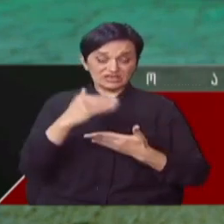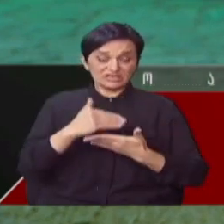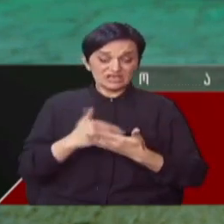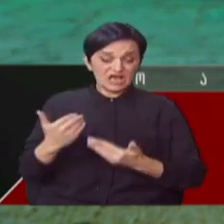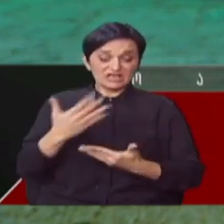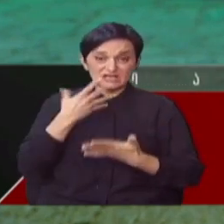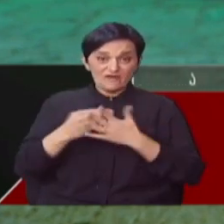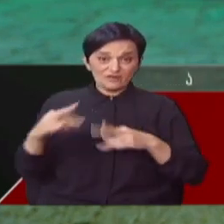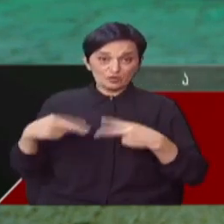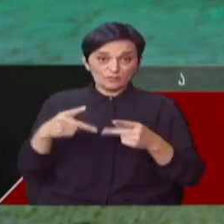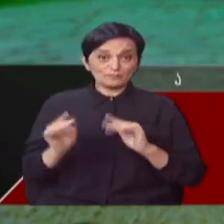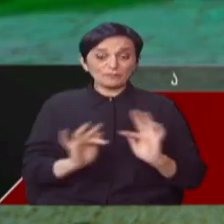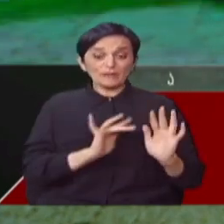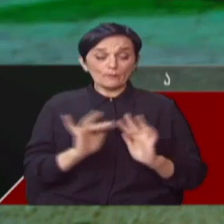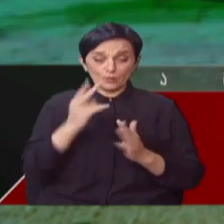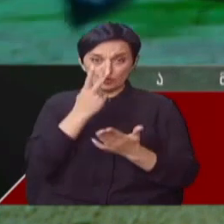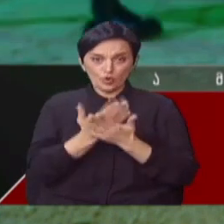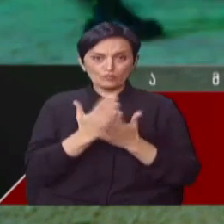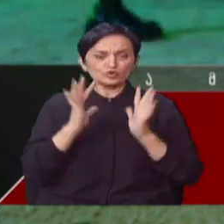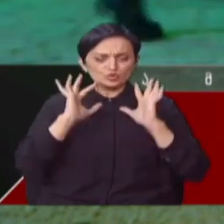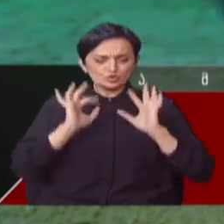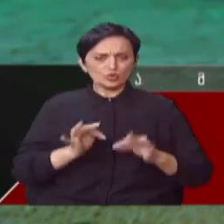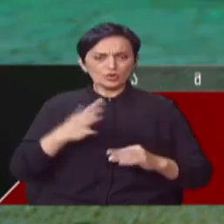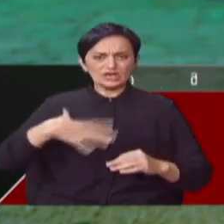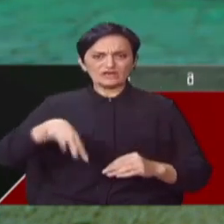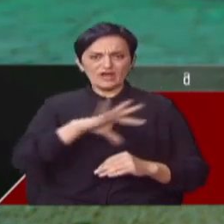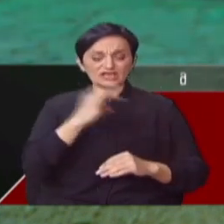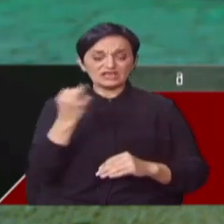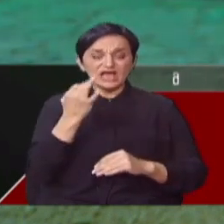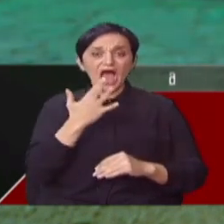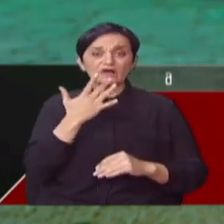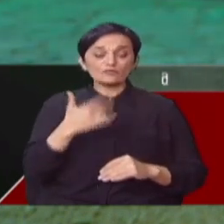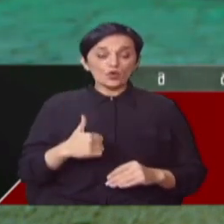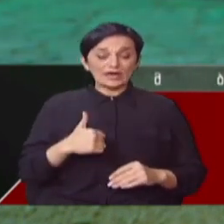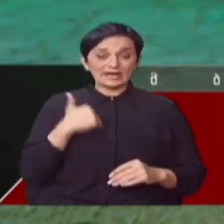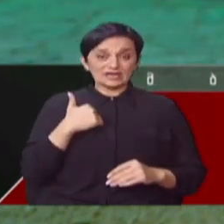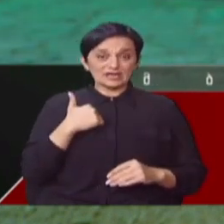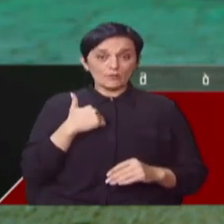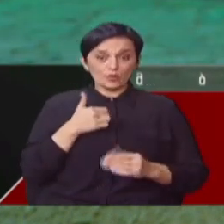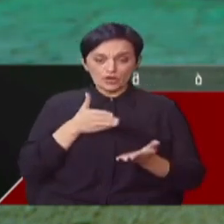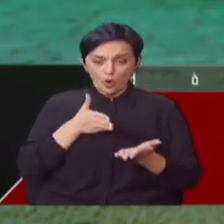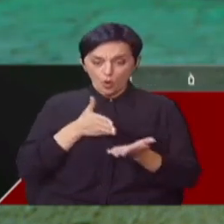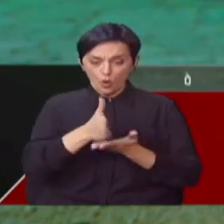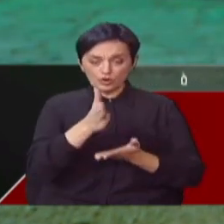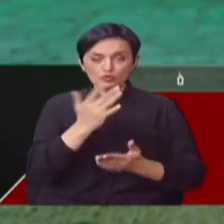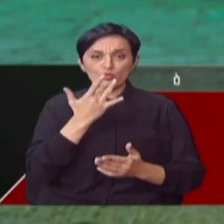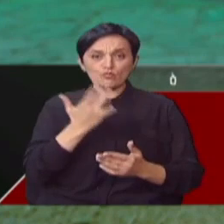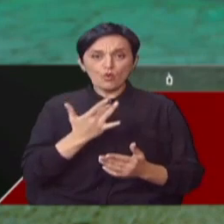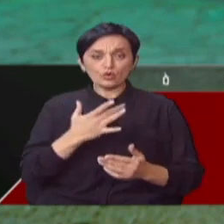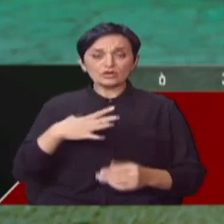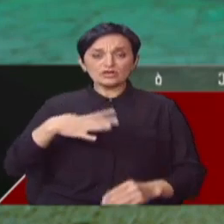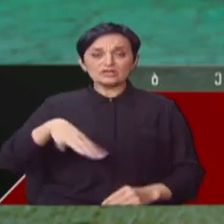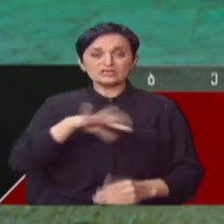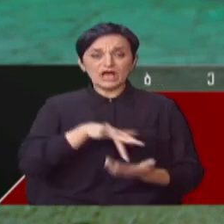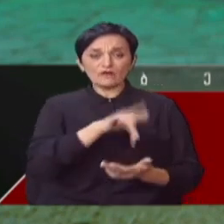პროცესმა რამაც აჩვენა, რომ სწორი პრაგმატული ქვეყნის ინტერესებზე, ეროვნულ ღირებულებებზე ორიენტირებული პოლიტიკა